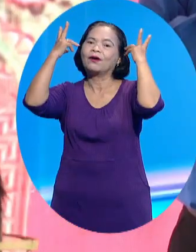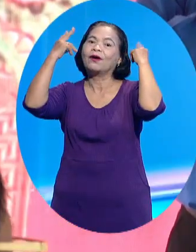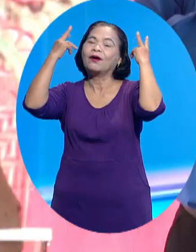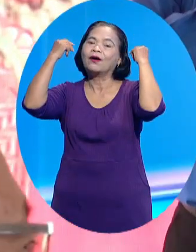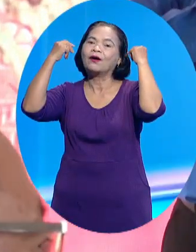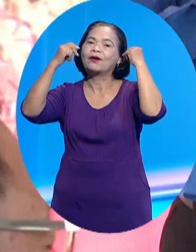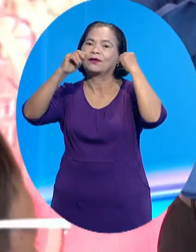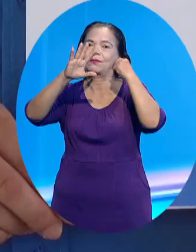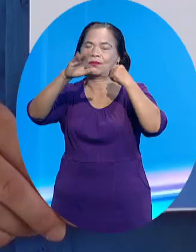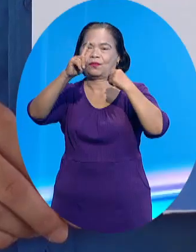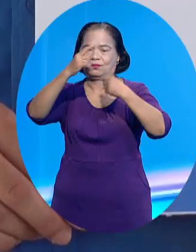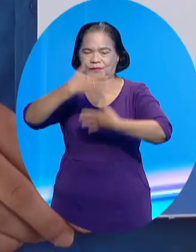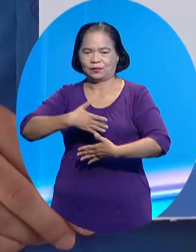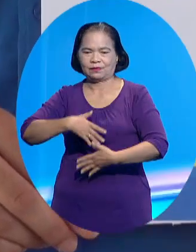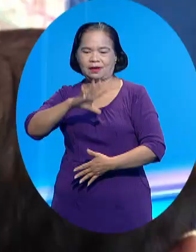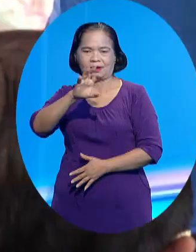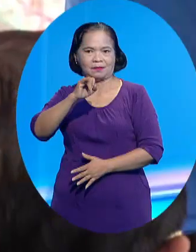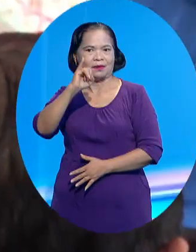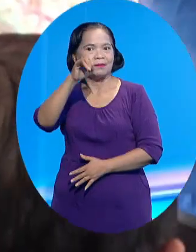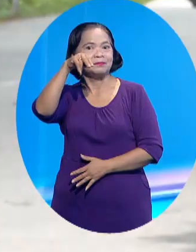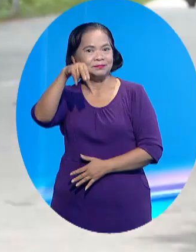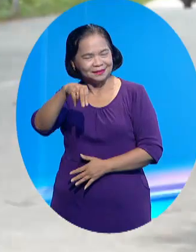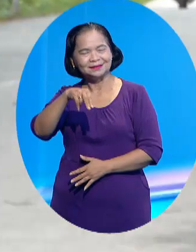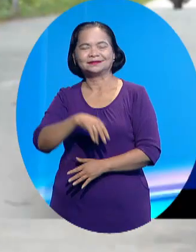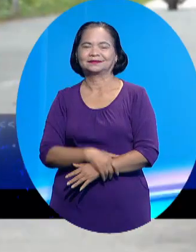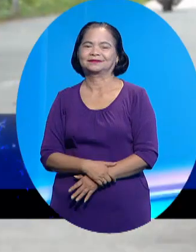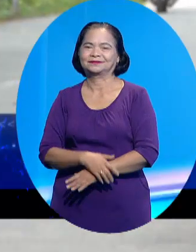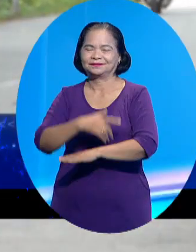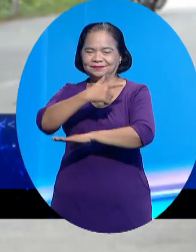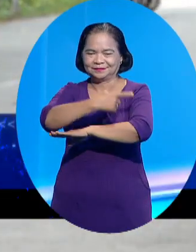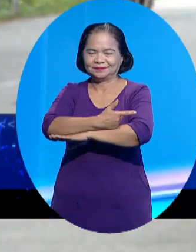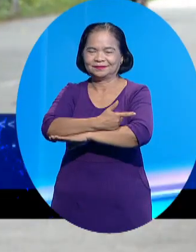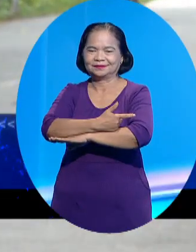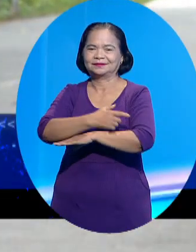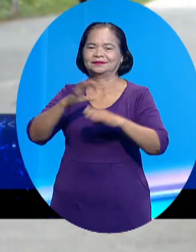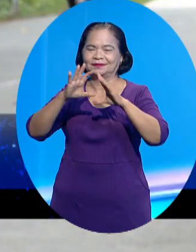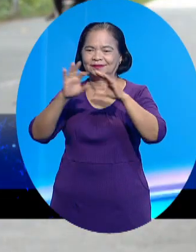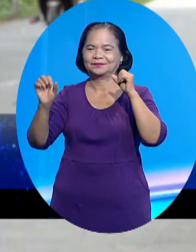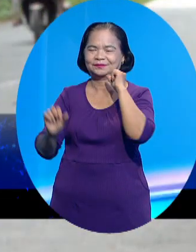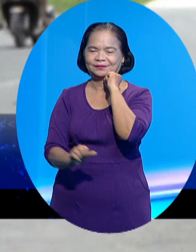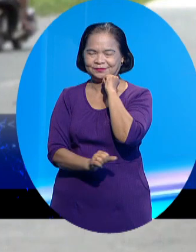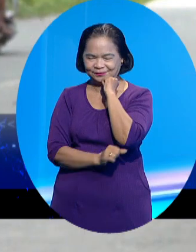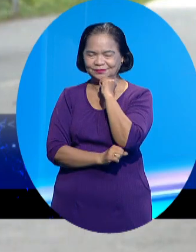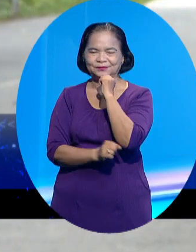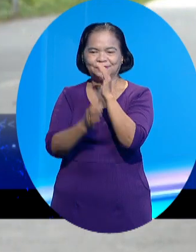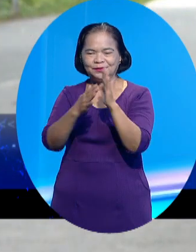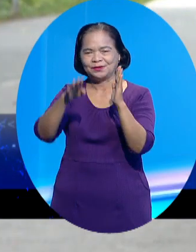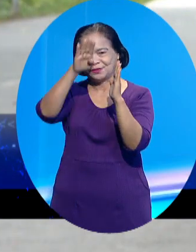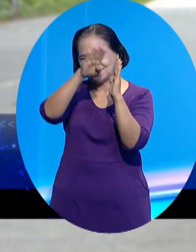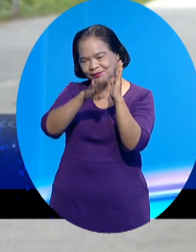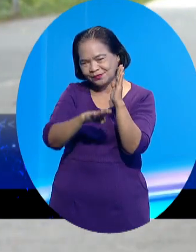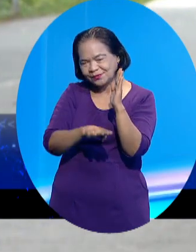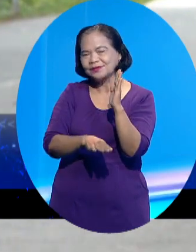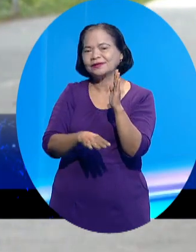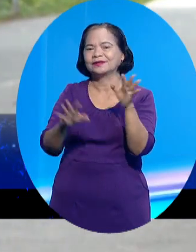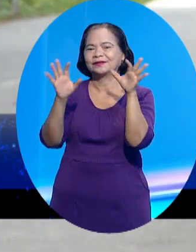cho Trường Trung học cơ sở Hưng Phong xã Hưng Phong thời gian sắp tới đoàn tổng công ty Du lịch Sài Gòn sẽ có nhiều chương trình thiết thực hơn nữa